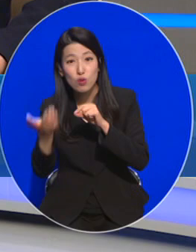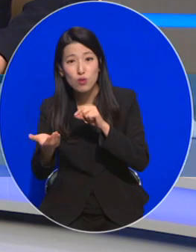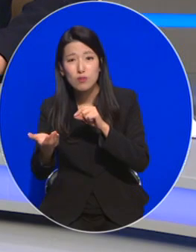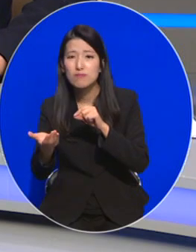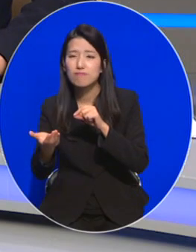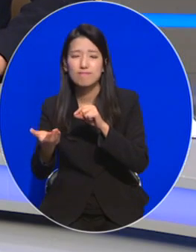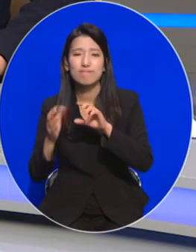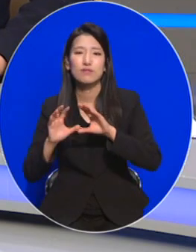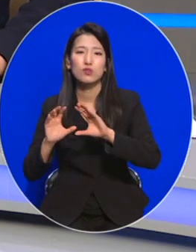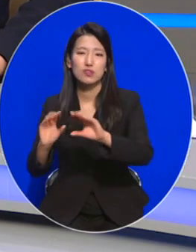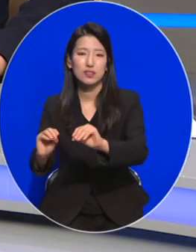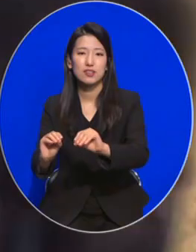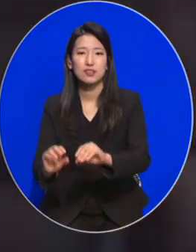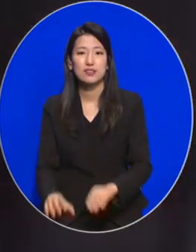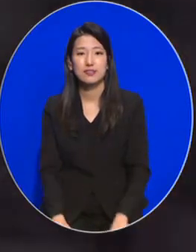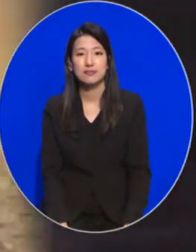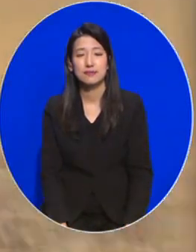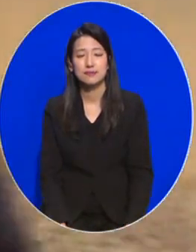입니다